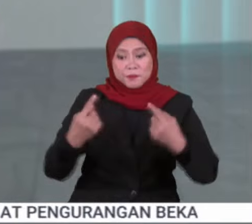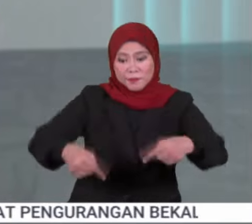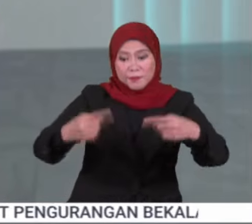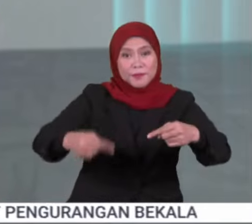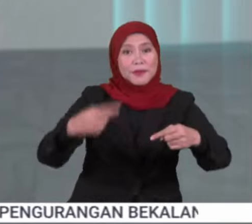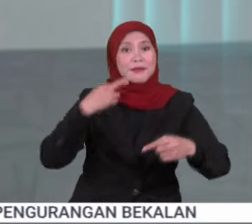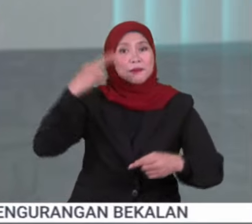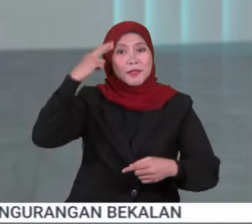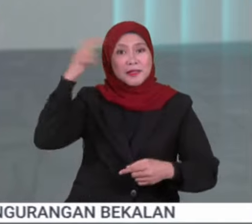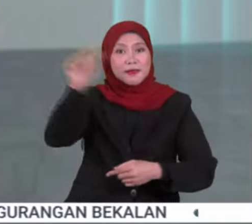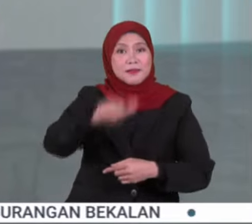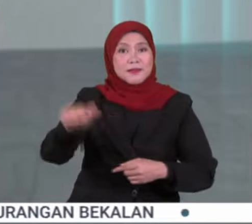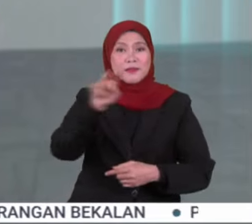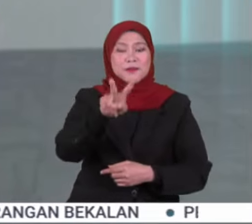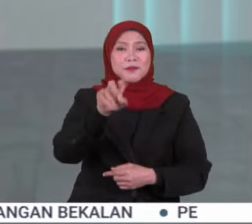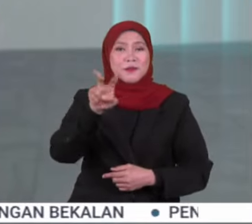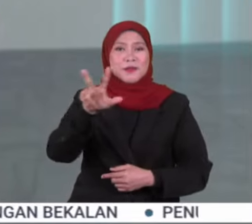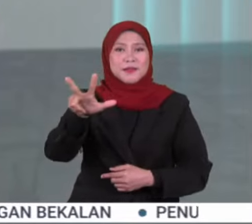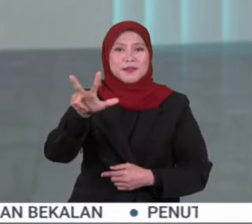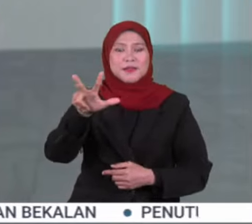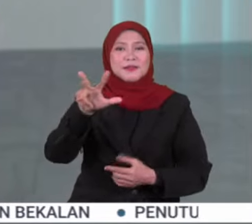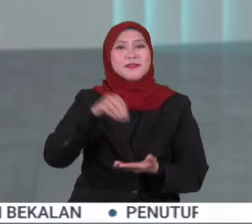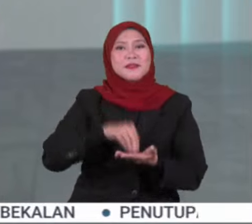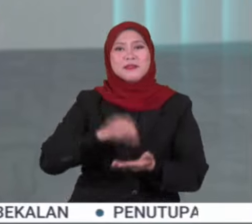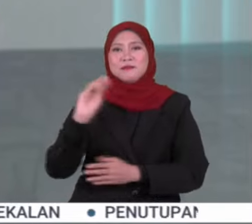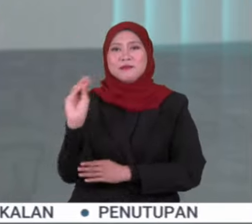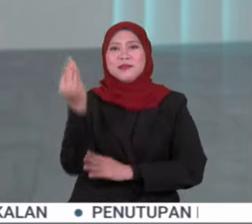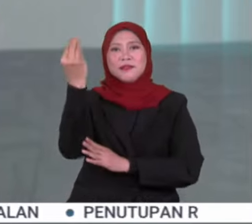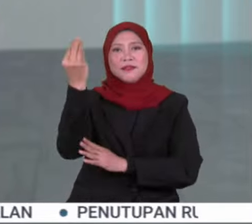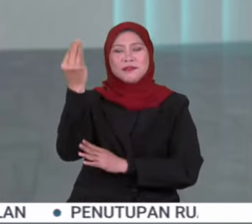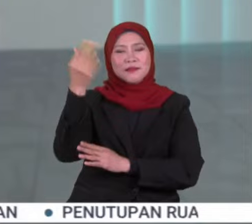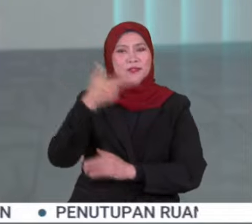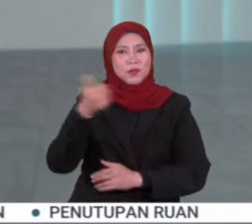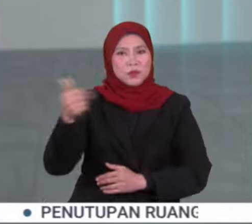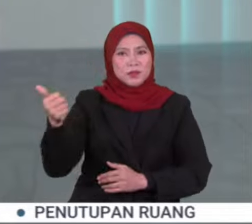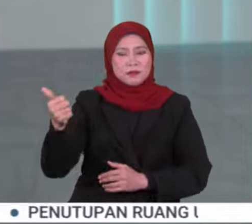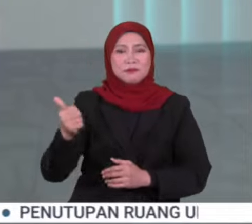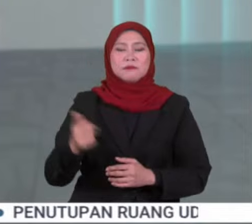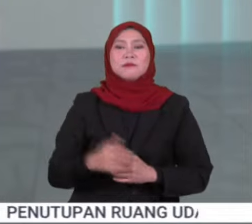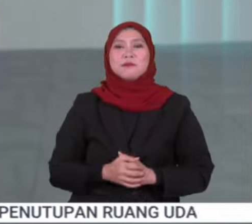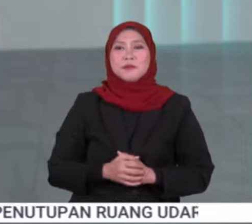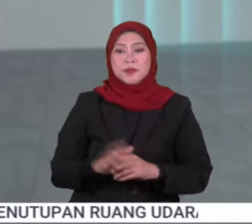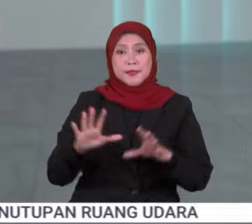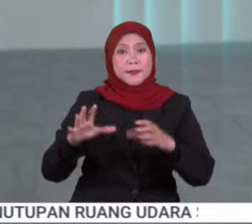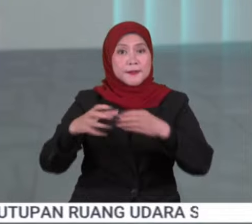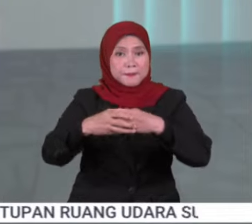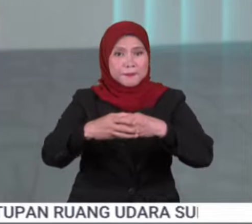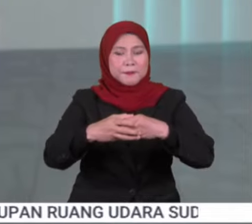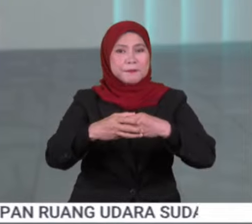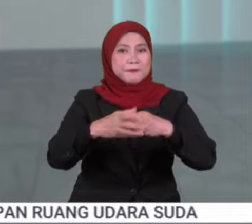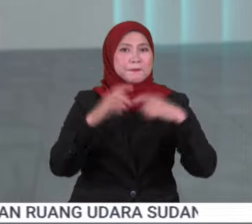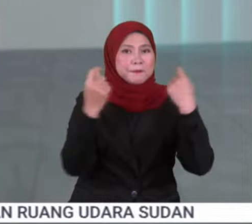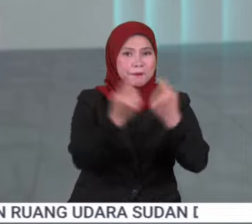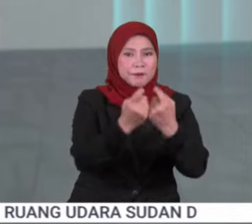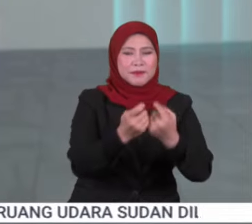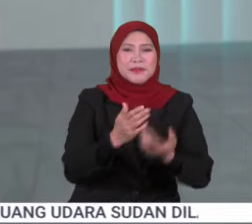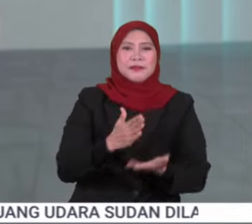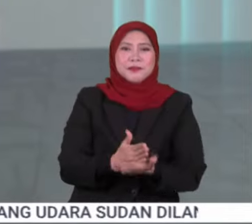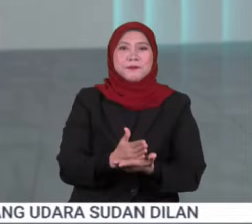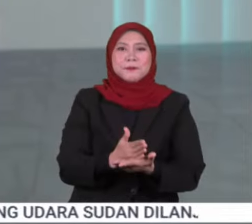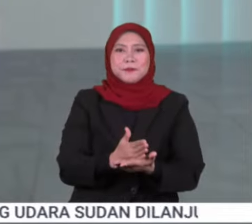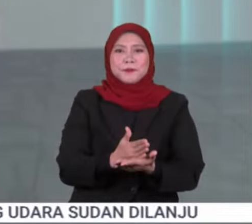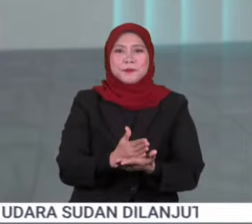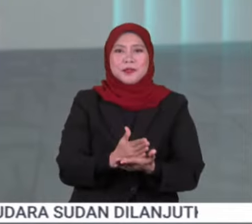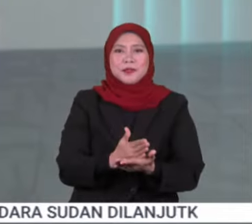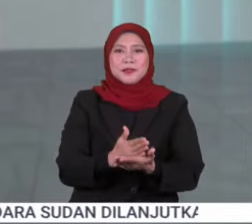Kejohanan Badminton Remaja Asia 2023 di Yogyakarta, Indonesia. Perjuangan skuad negara bagi kategori berpasukan terhenti di